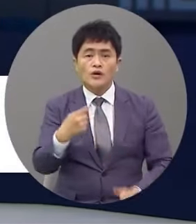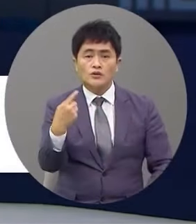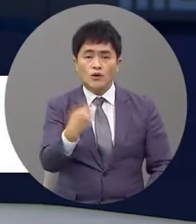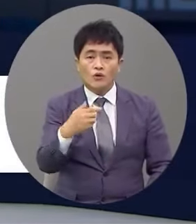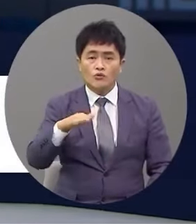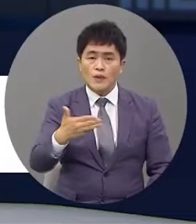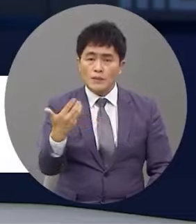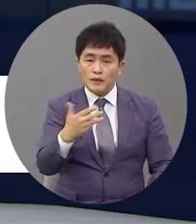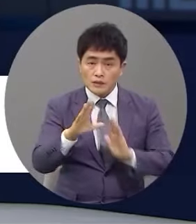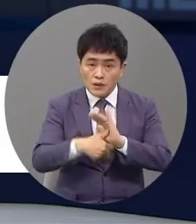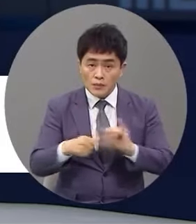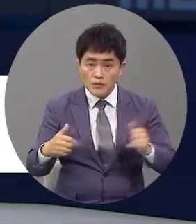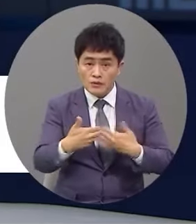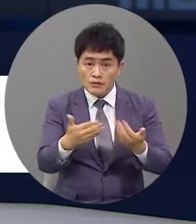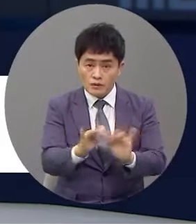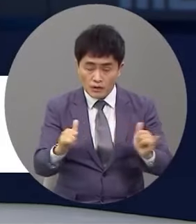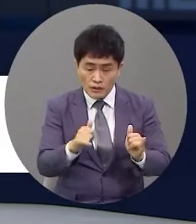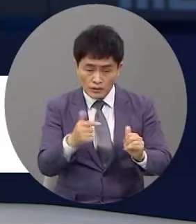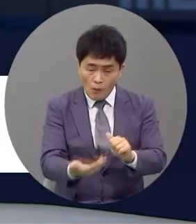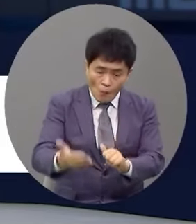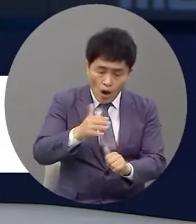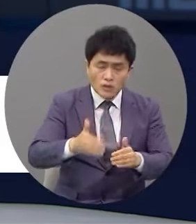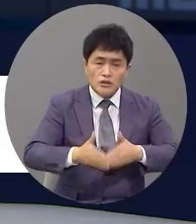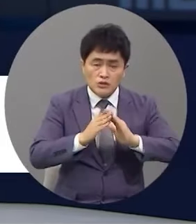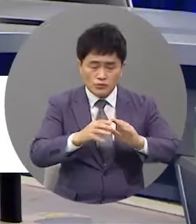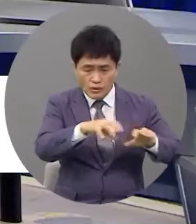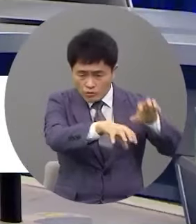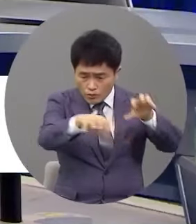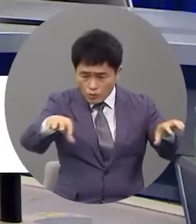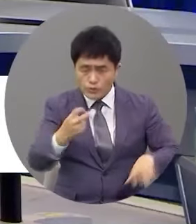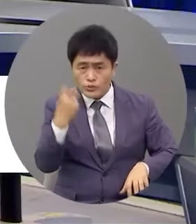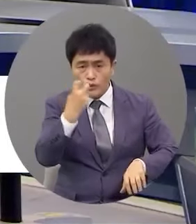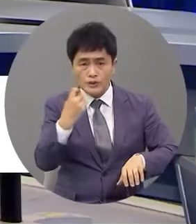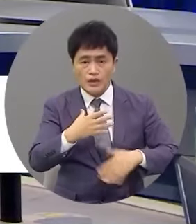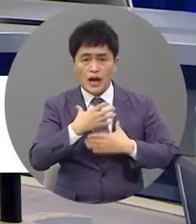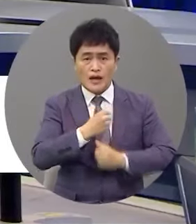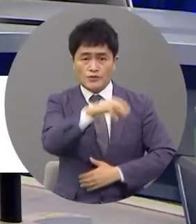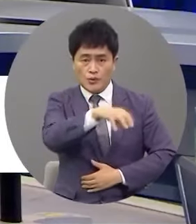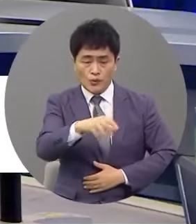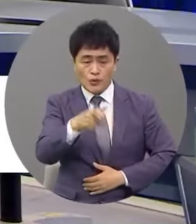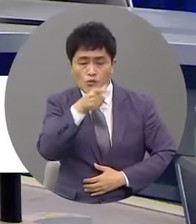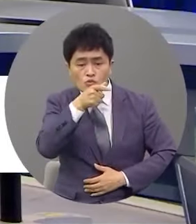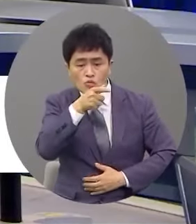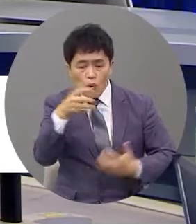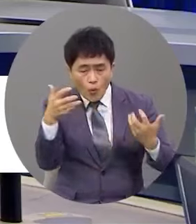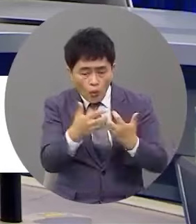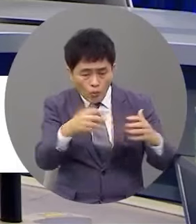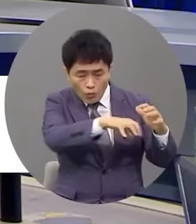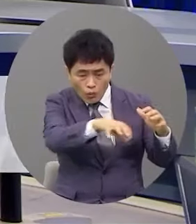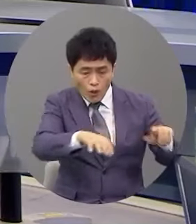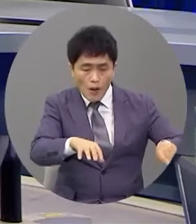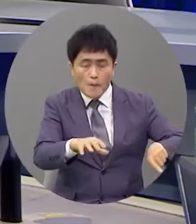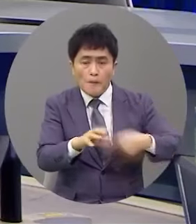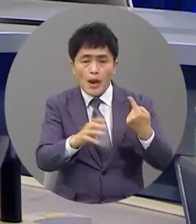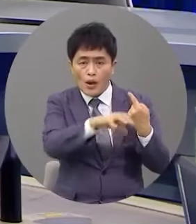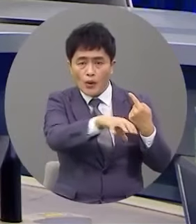1980년대부터 방패장을 짓기 위해서 지질 조사를 벌였고요. 네. 또 안정적인 안반을 가진 후보지 100여 곳을